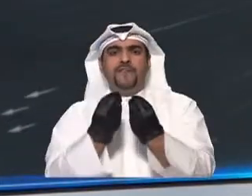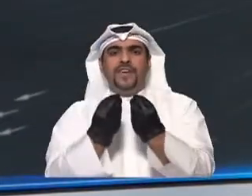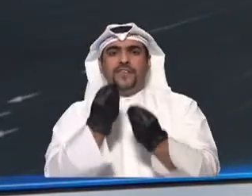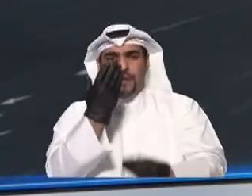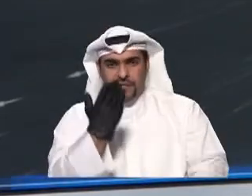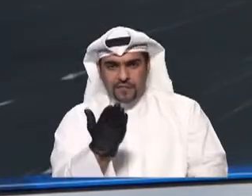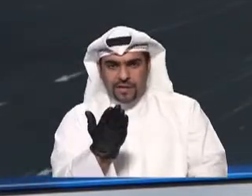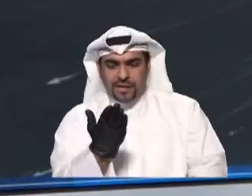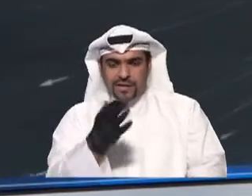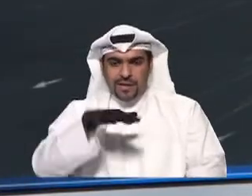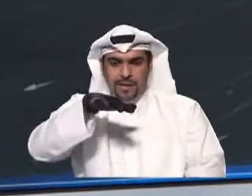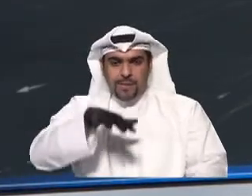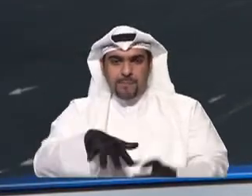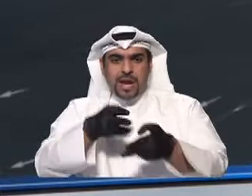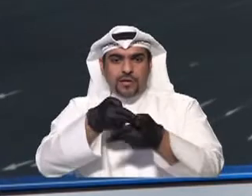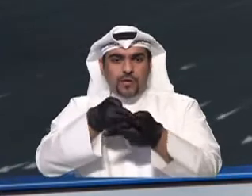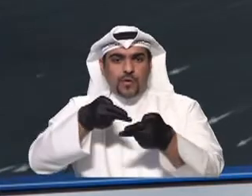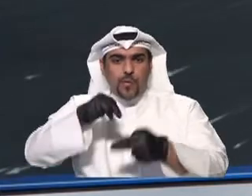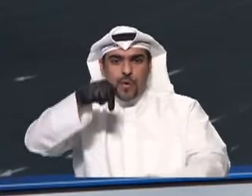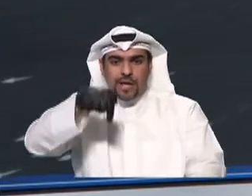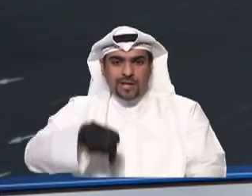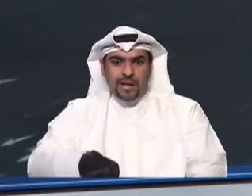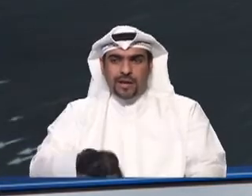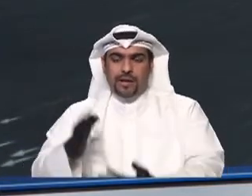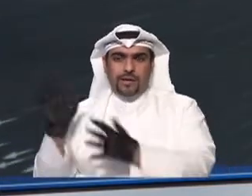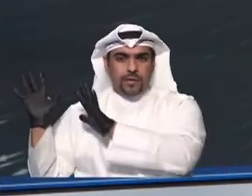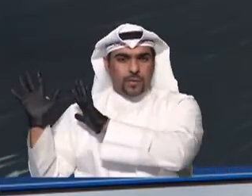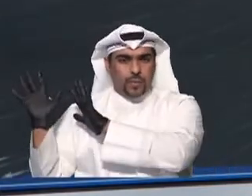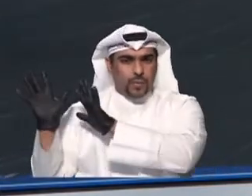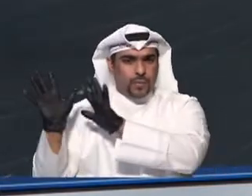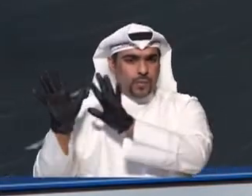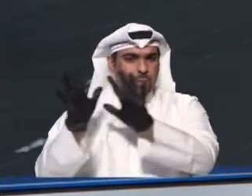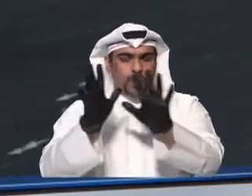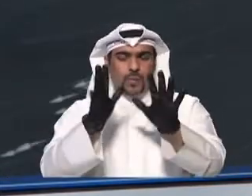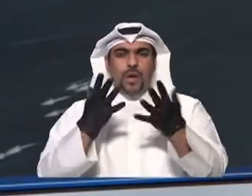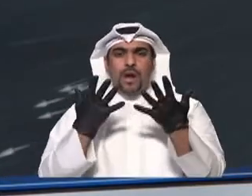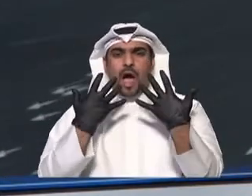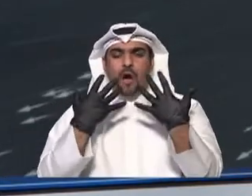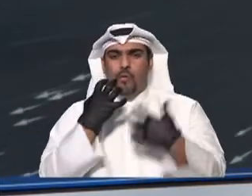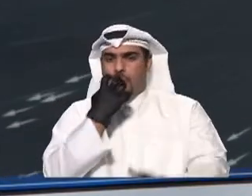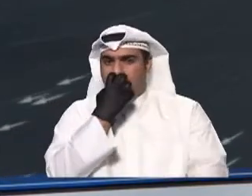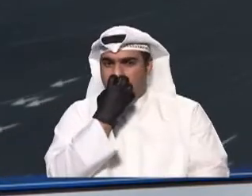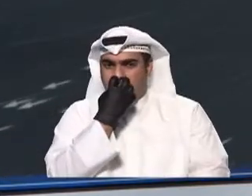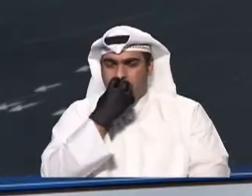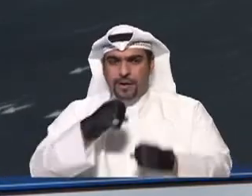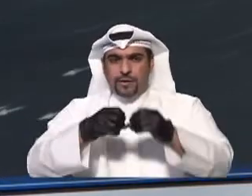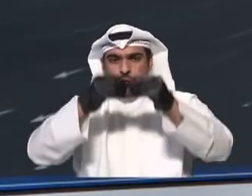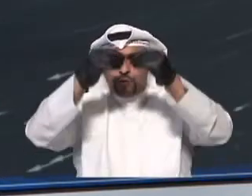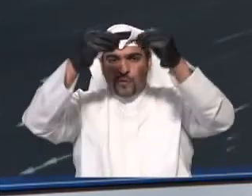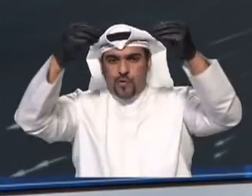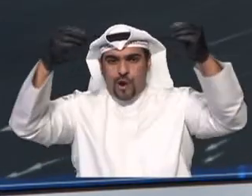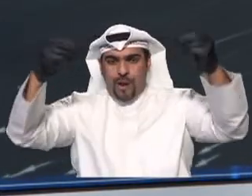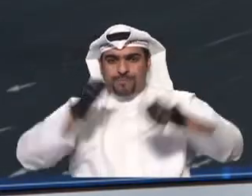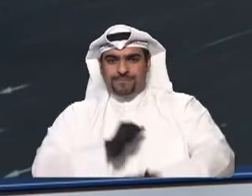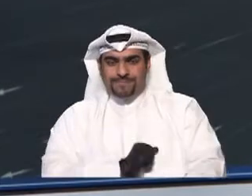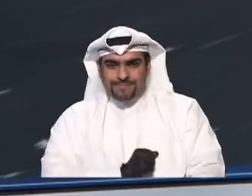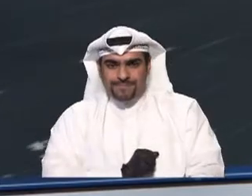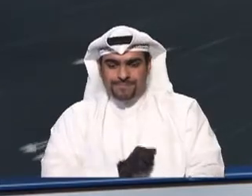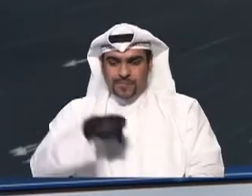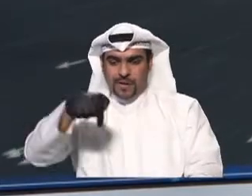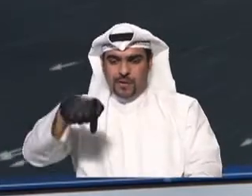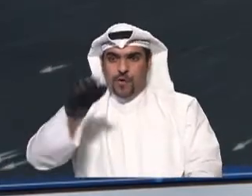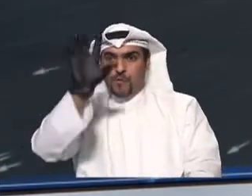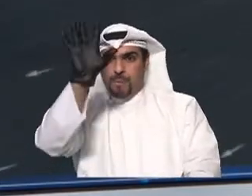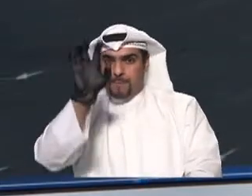الكويت بامتداد منخفض الهند الموسمي اللي مأثر علينا وأدى إلى الارتفاع الملحوظ في درجات الحرارة. ليلة أسماء